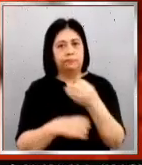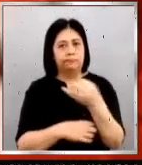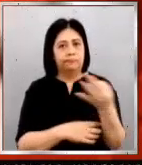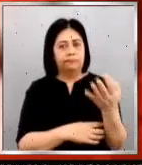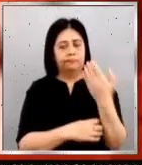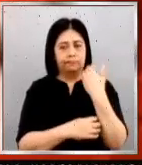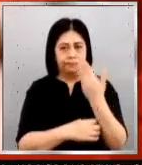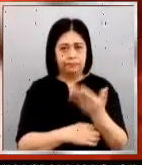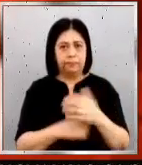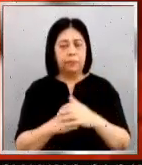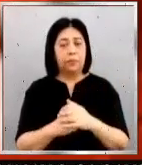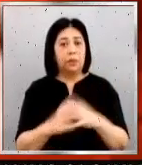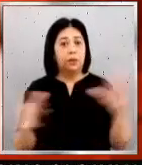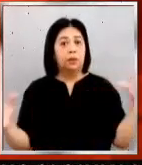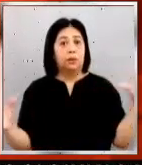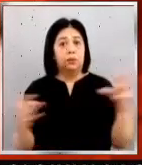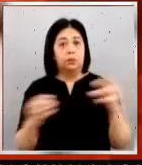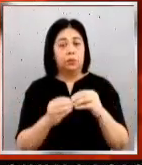Sa kabuuan,